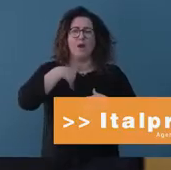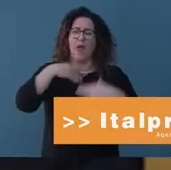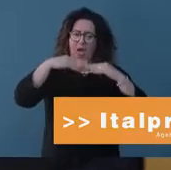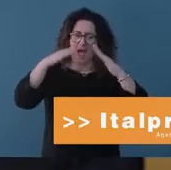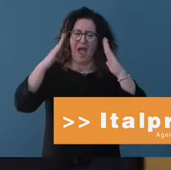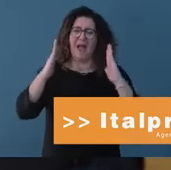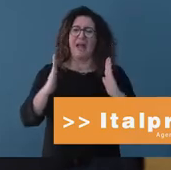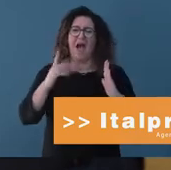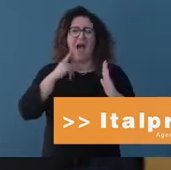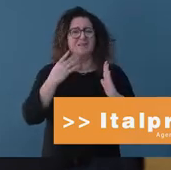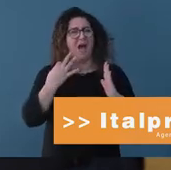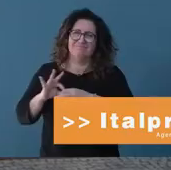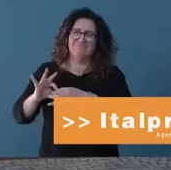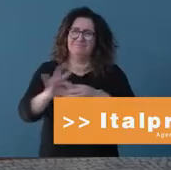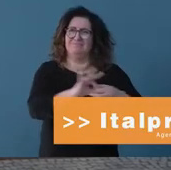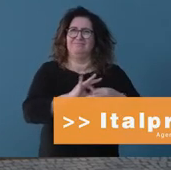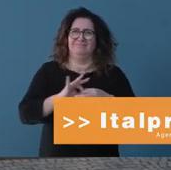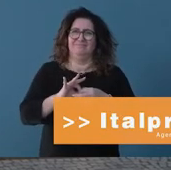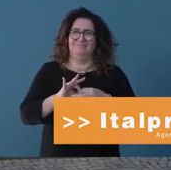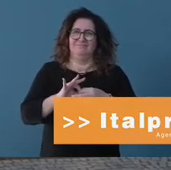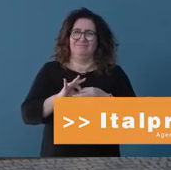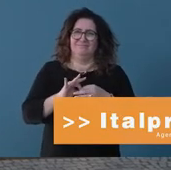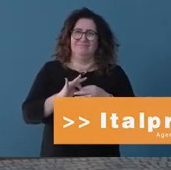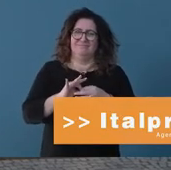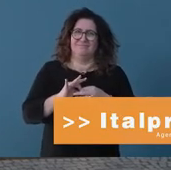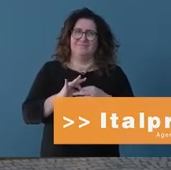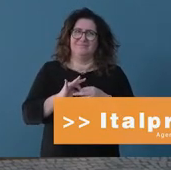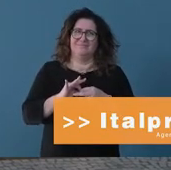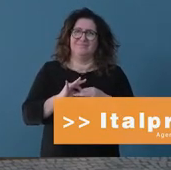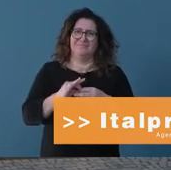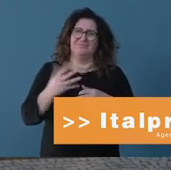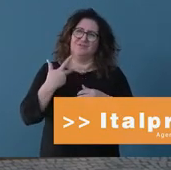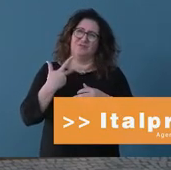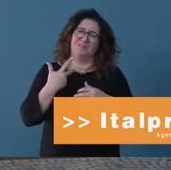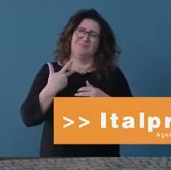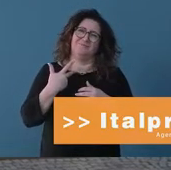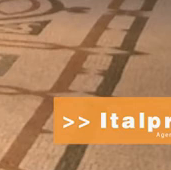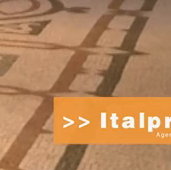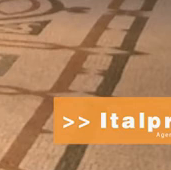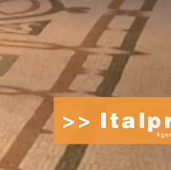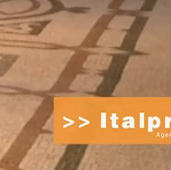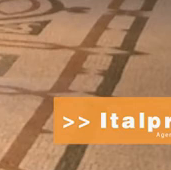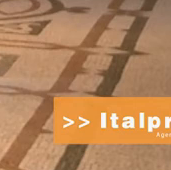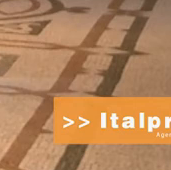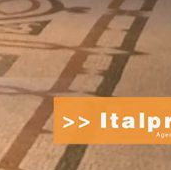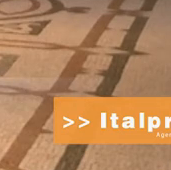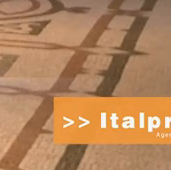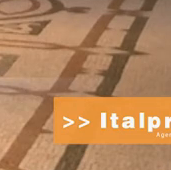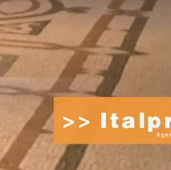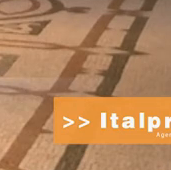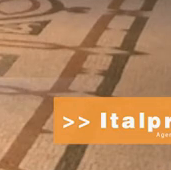di unità attorno ai valori costituzionali di partecipazione e di cittadinanza attiva abbiamo voluto celebrare il 160esimo anniversario